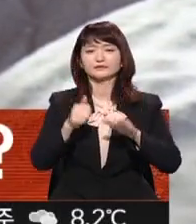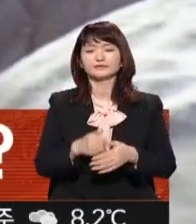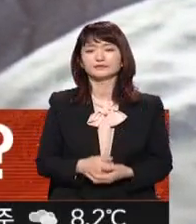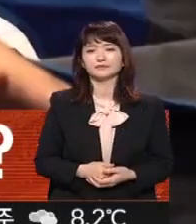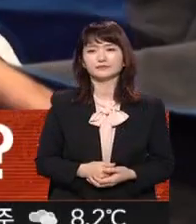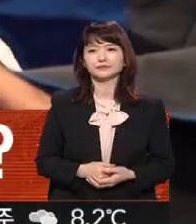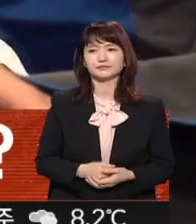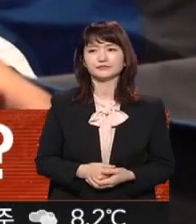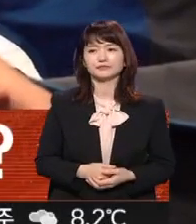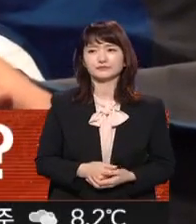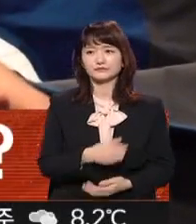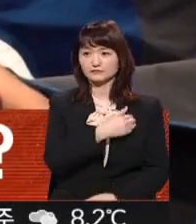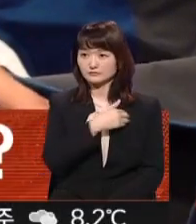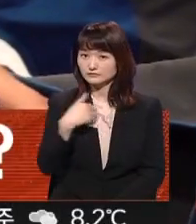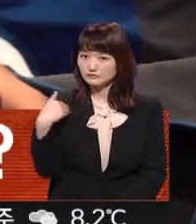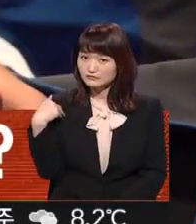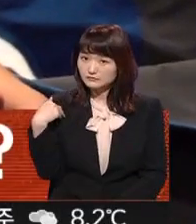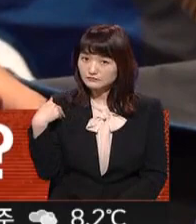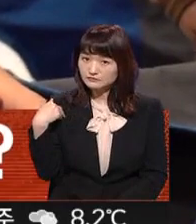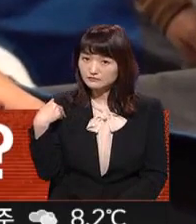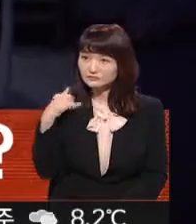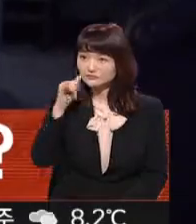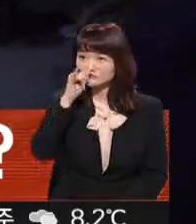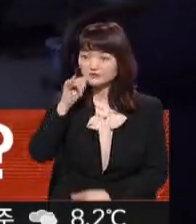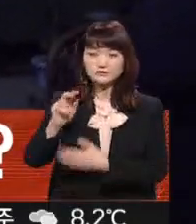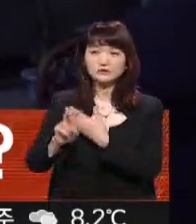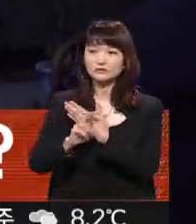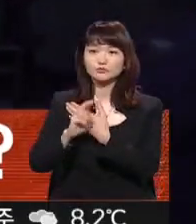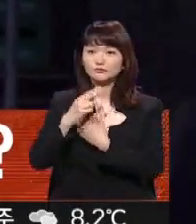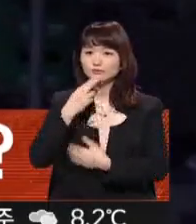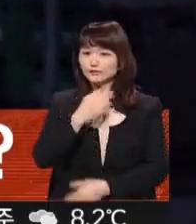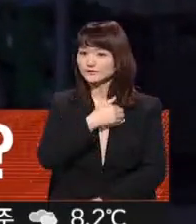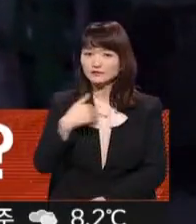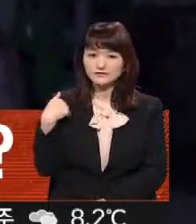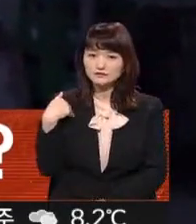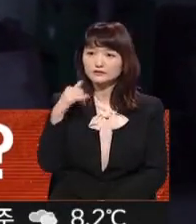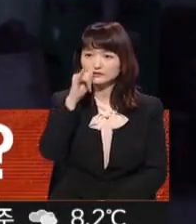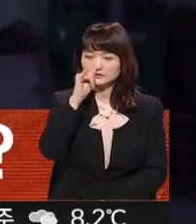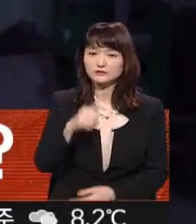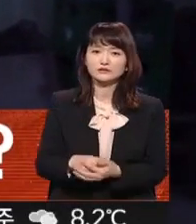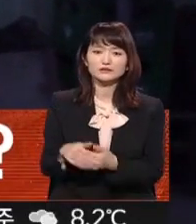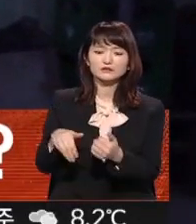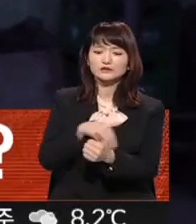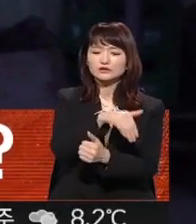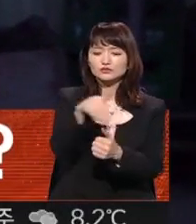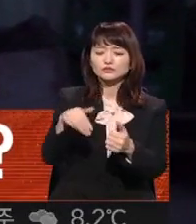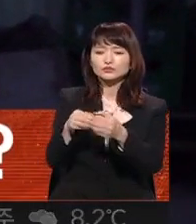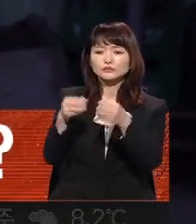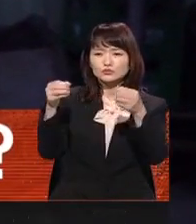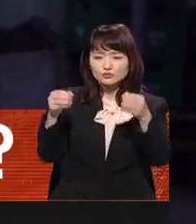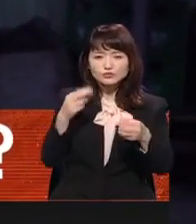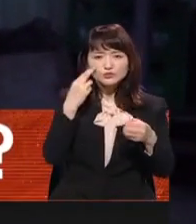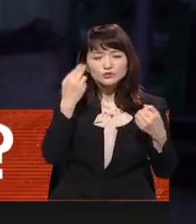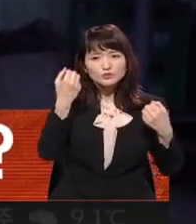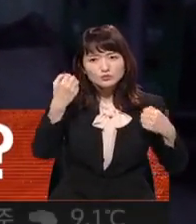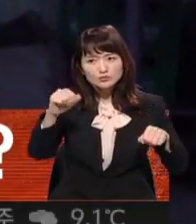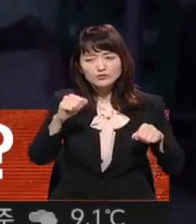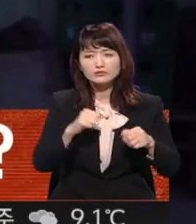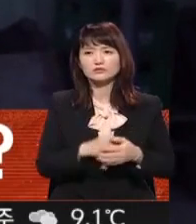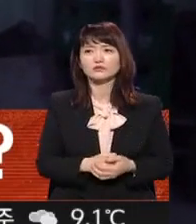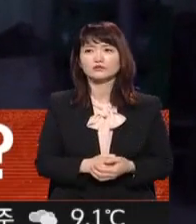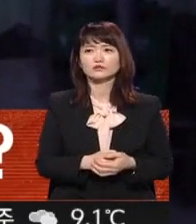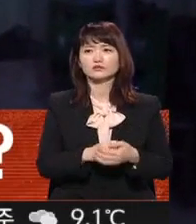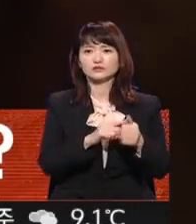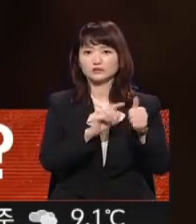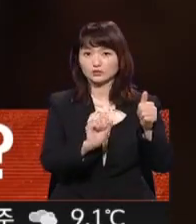아 이게 자신 있는 거 아니냐 불법은 없다는 자신 있는 거 아니냐 그런 얘기도 있고 또 주변에 다 동료 배우들인데 자긴 자신